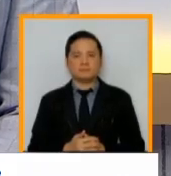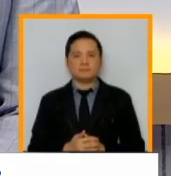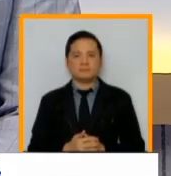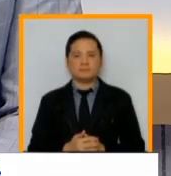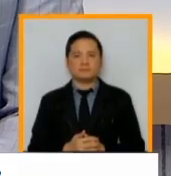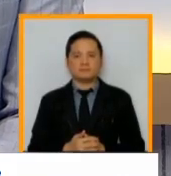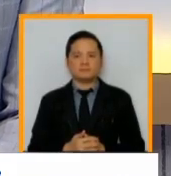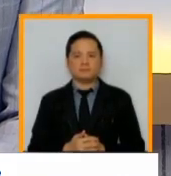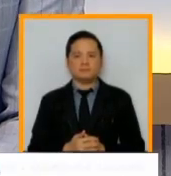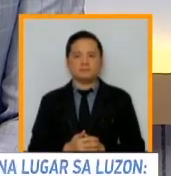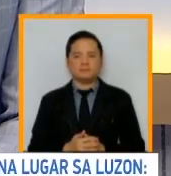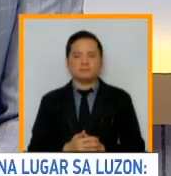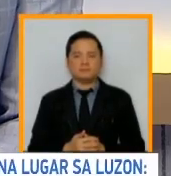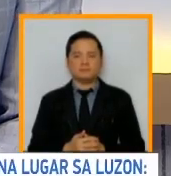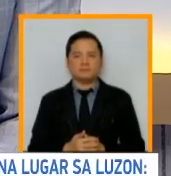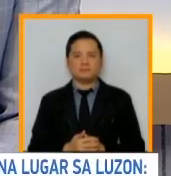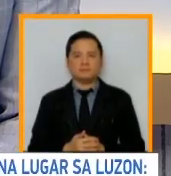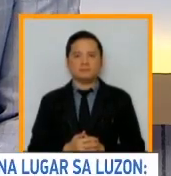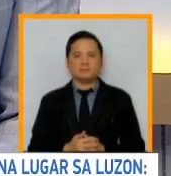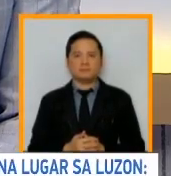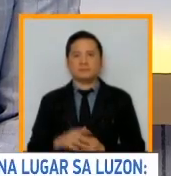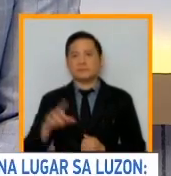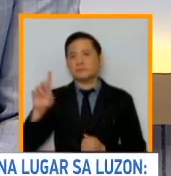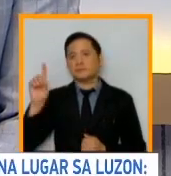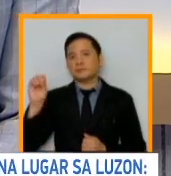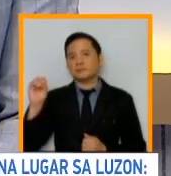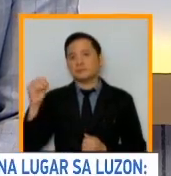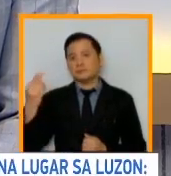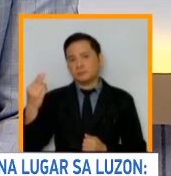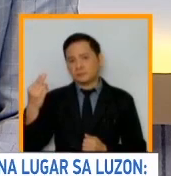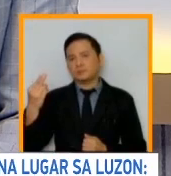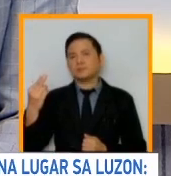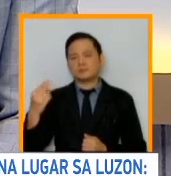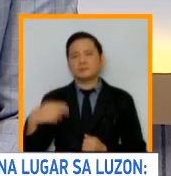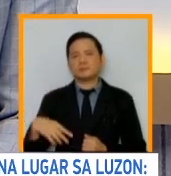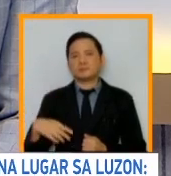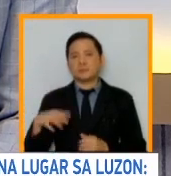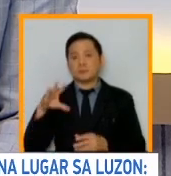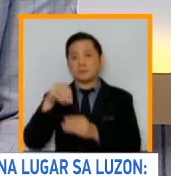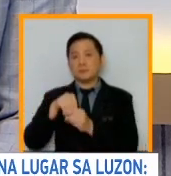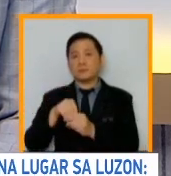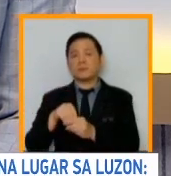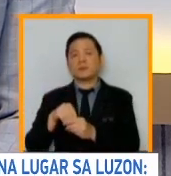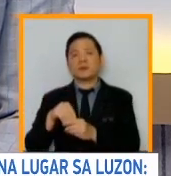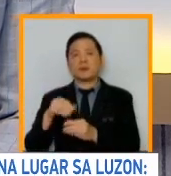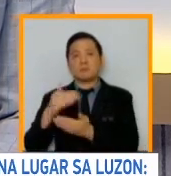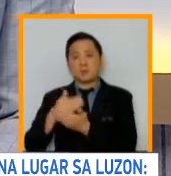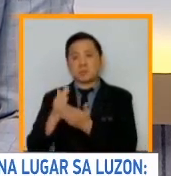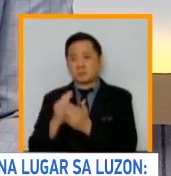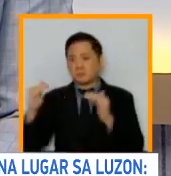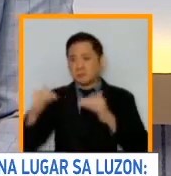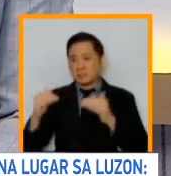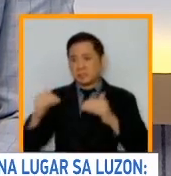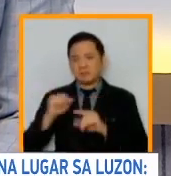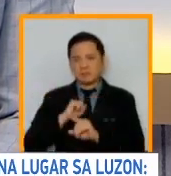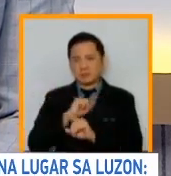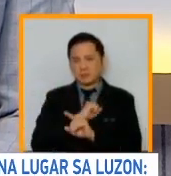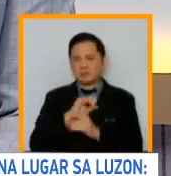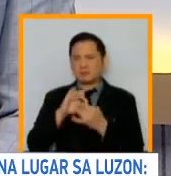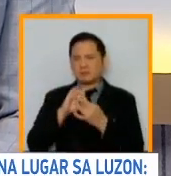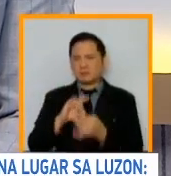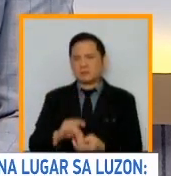Tinanong ang Department of Health sa budget hearing ng Senado kung naglaan ba sila ng pondo pambili ng mga developmental drugs kontra